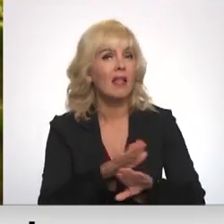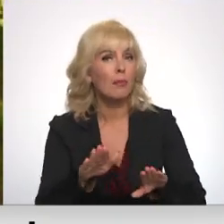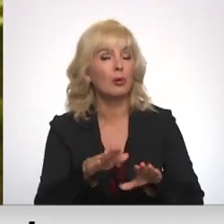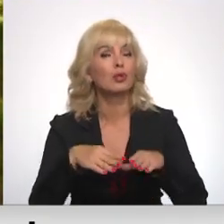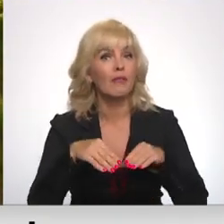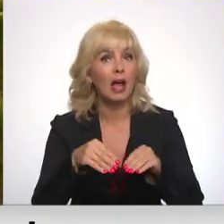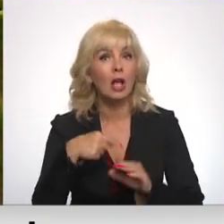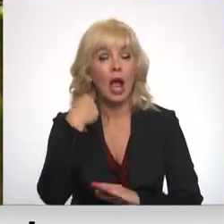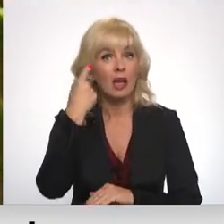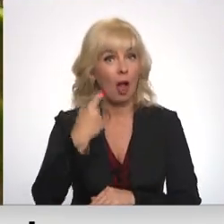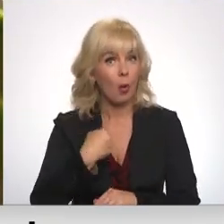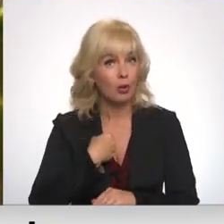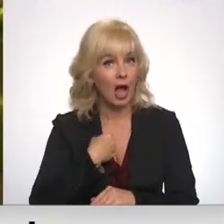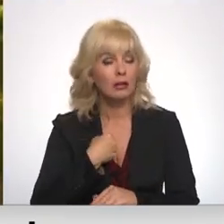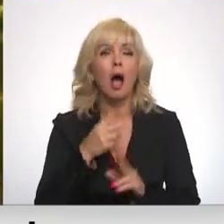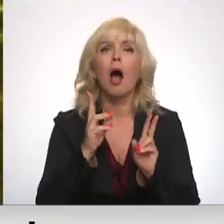jūs man jautājiet,